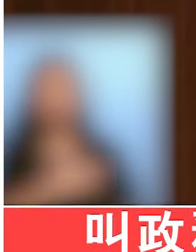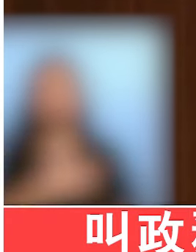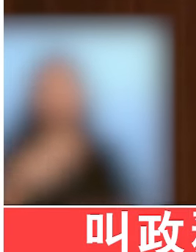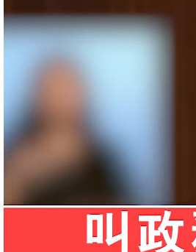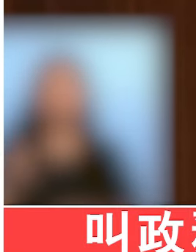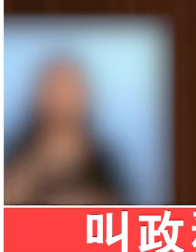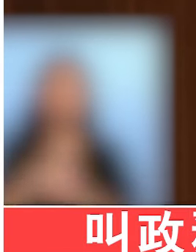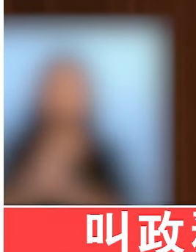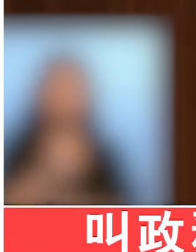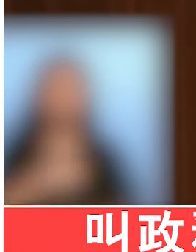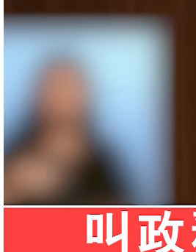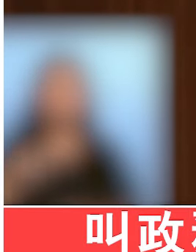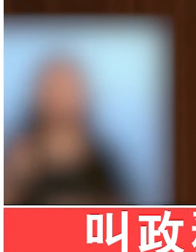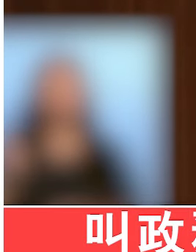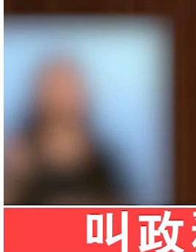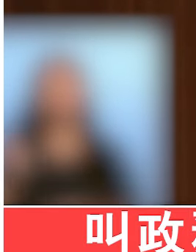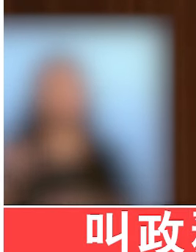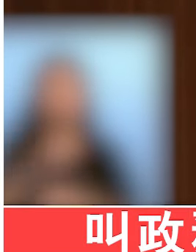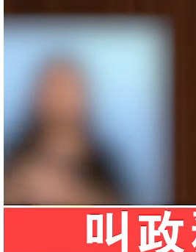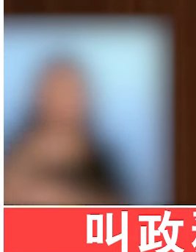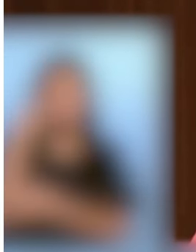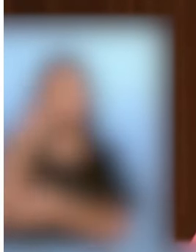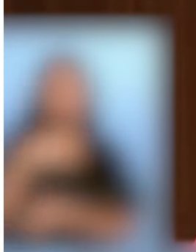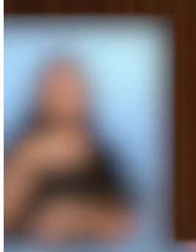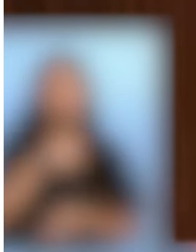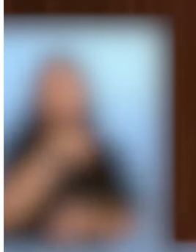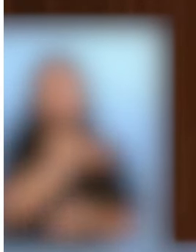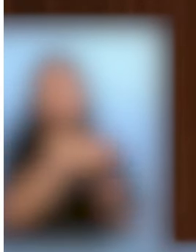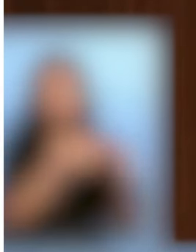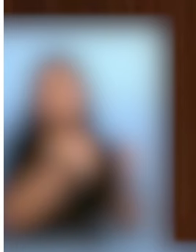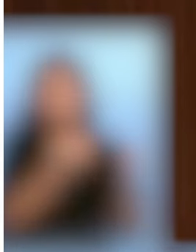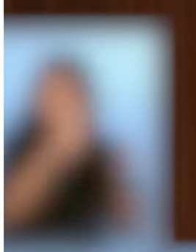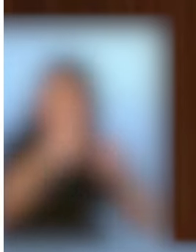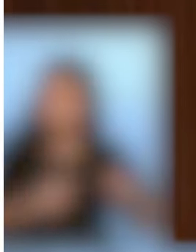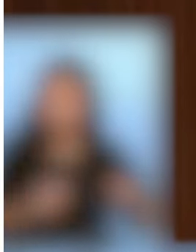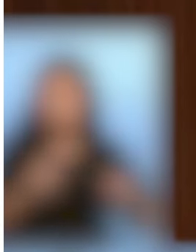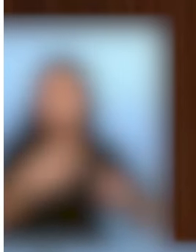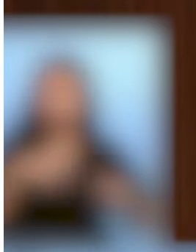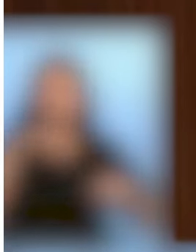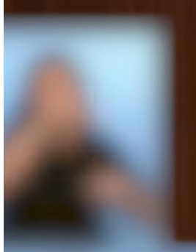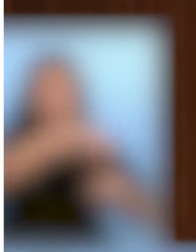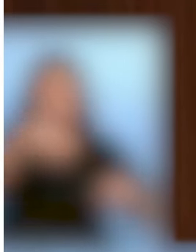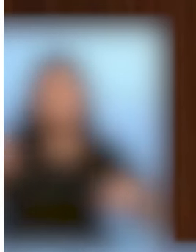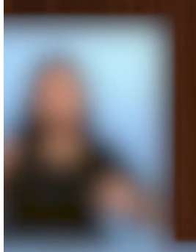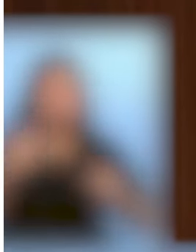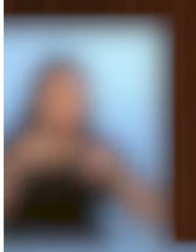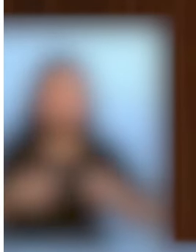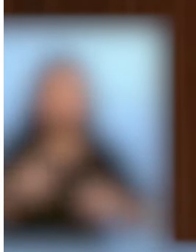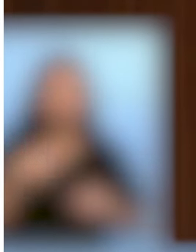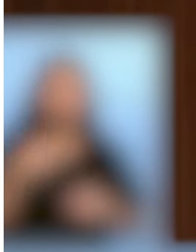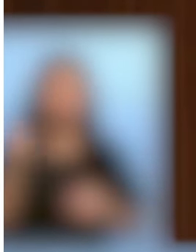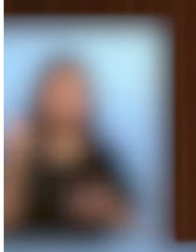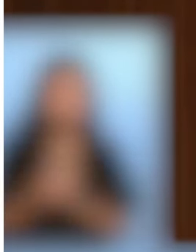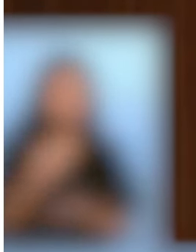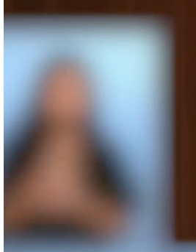或者政務司司長睇睇啦，跨局去研究呢個議題。但另一方面，社會一定要回去一個比較理性、良